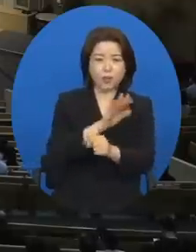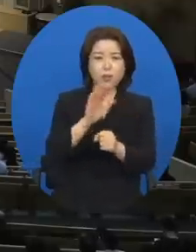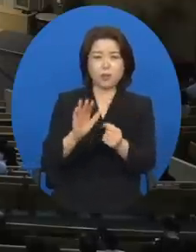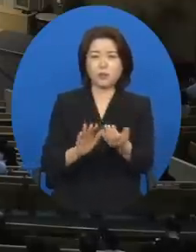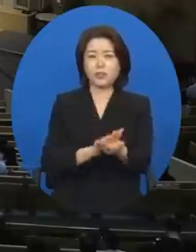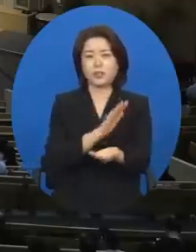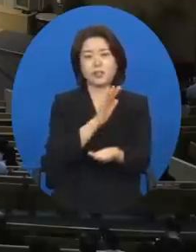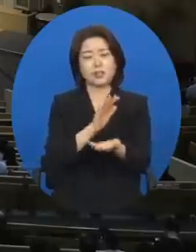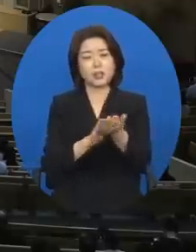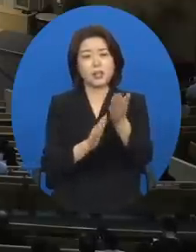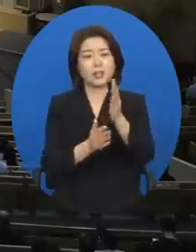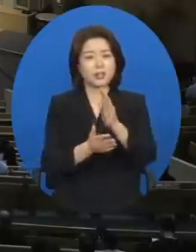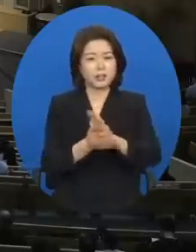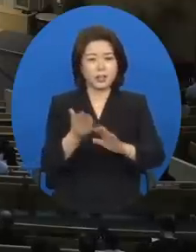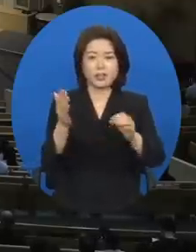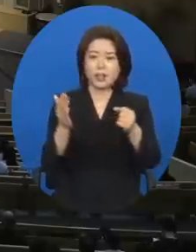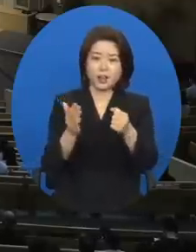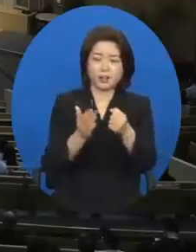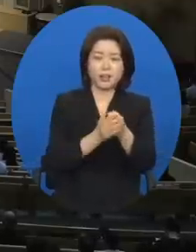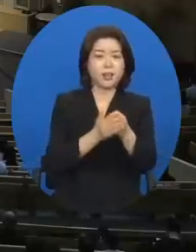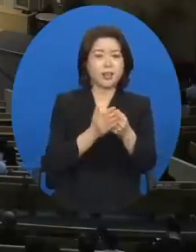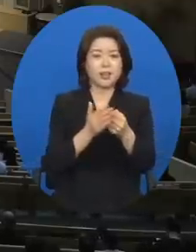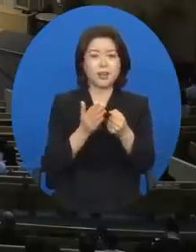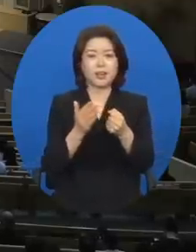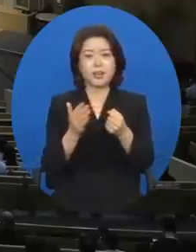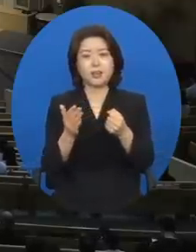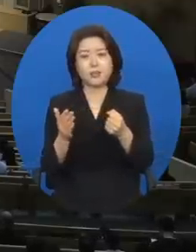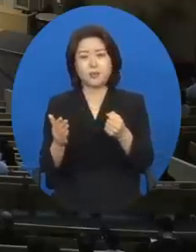사랑 없는 가난해,